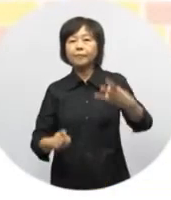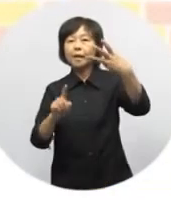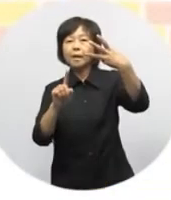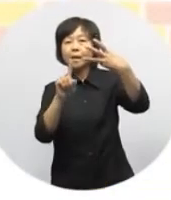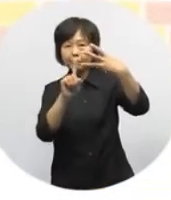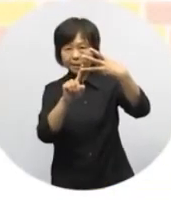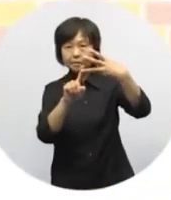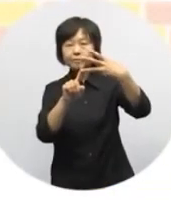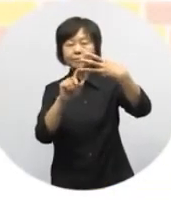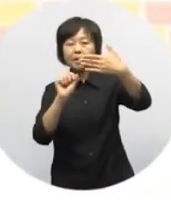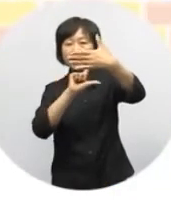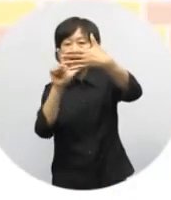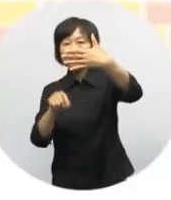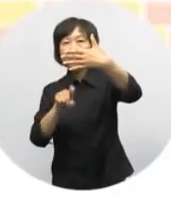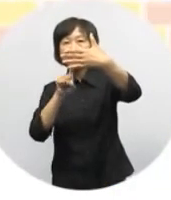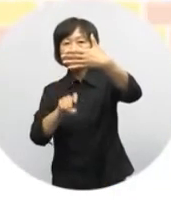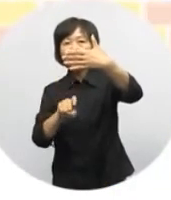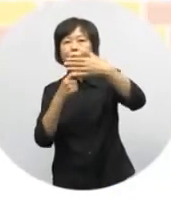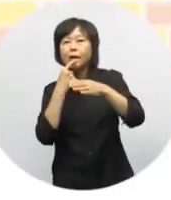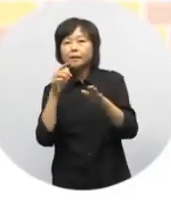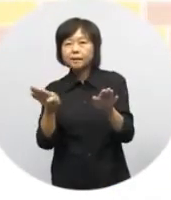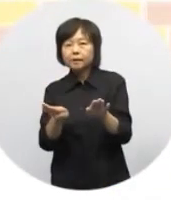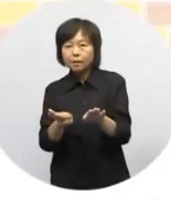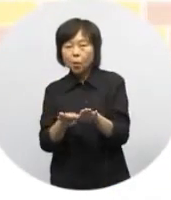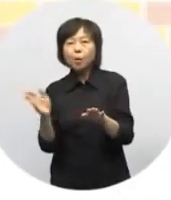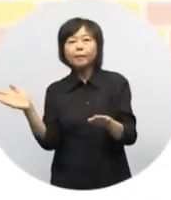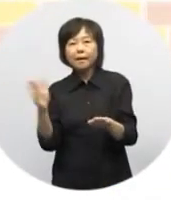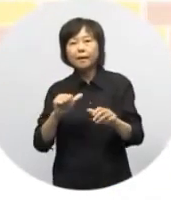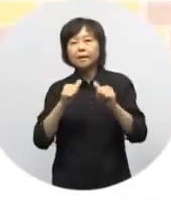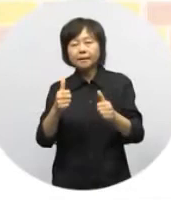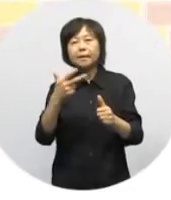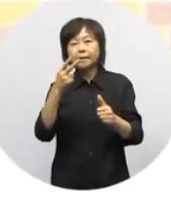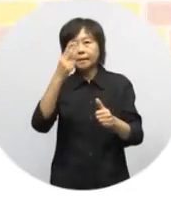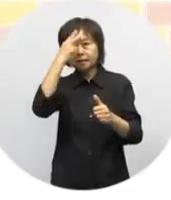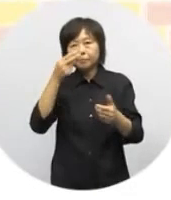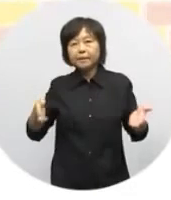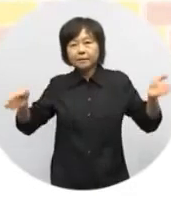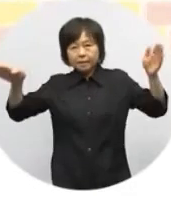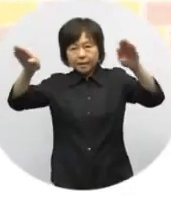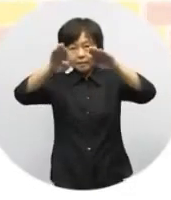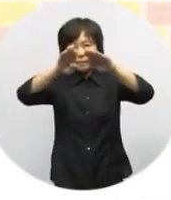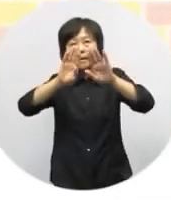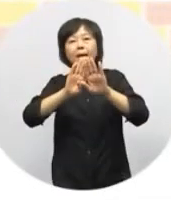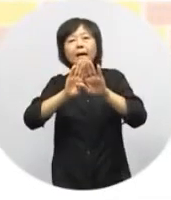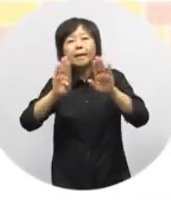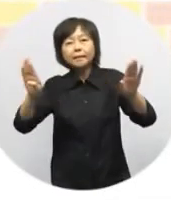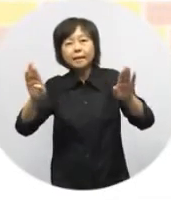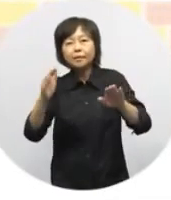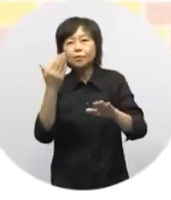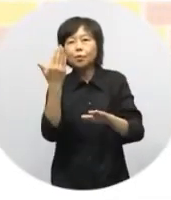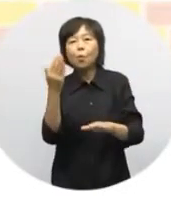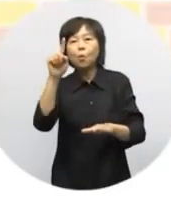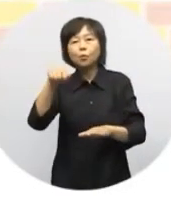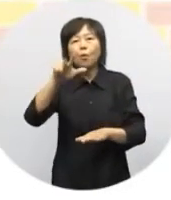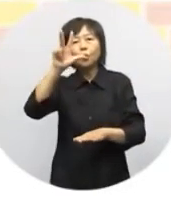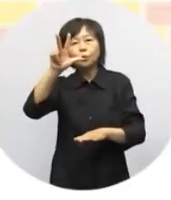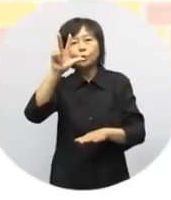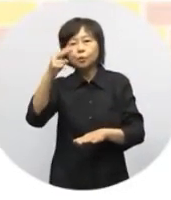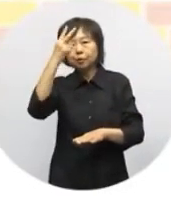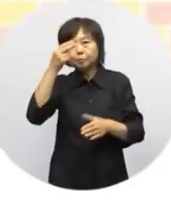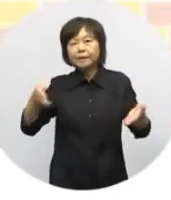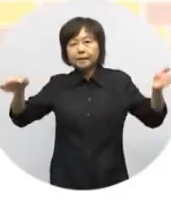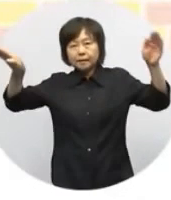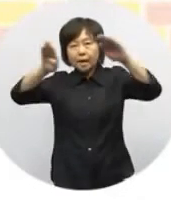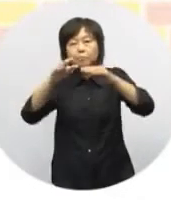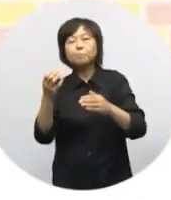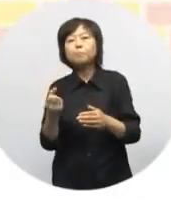続いては9月10日日曜日から茅ヶ崎市美術館で開催されるホノルル美術館所蔵